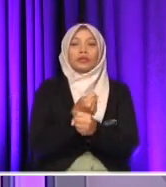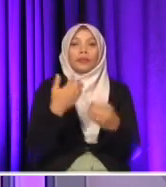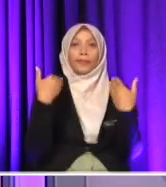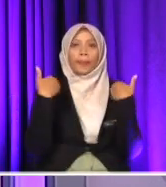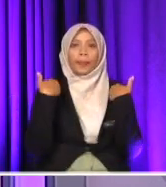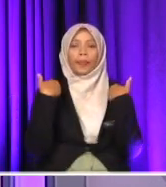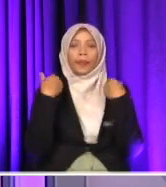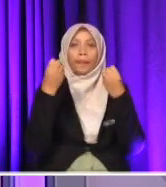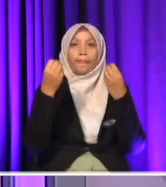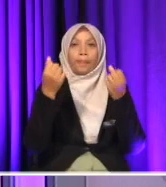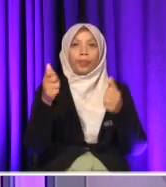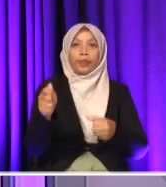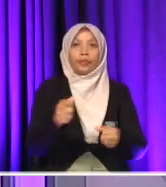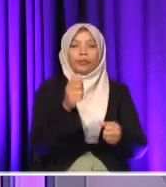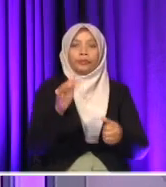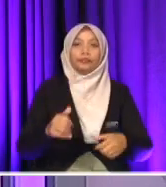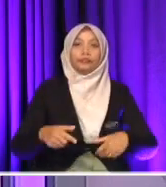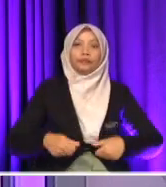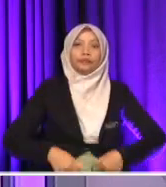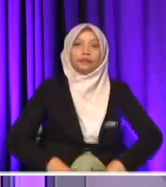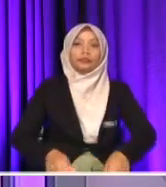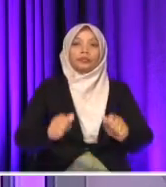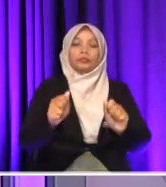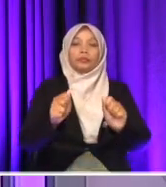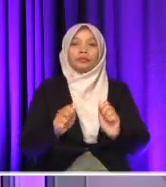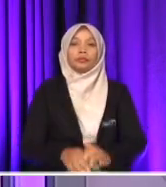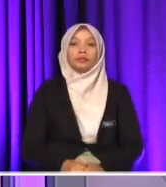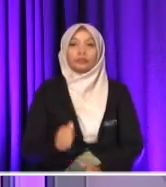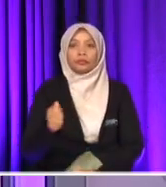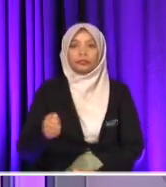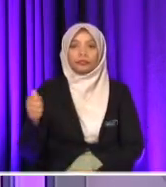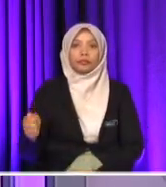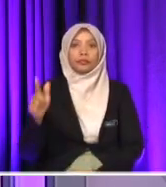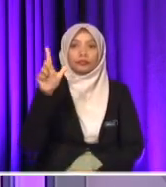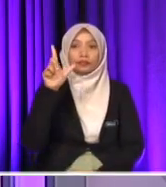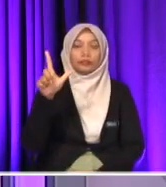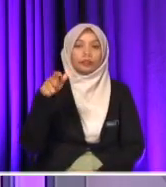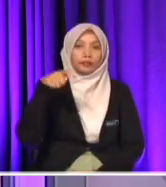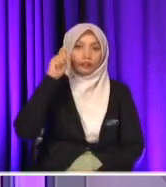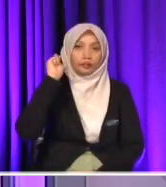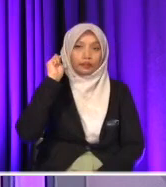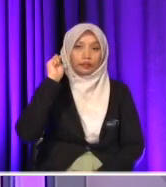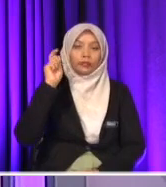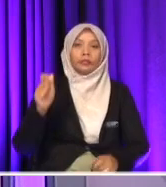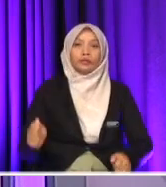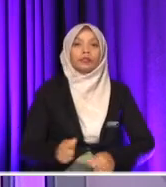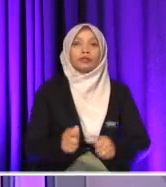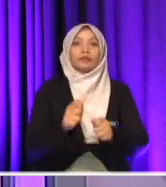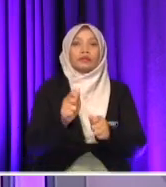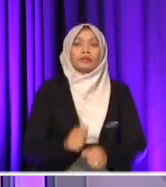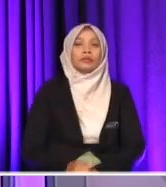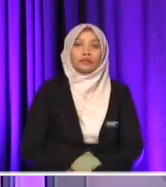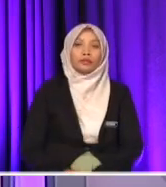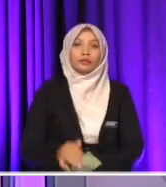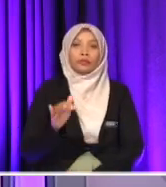juga arus yang mengalir pada komponen L tadi kan. Okey, arus yang mengalir pada